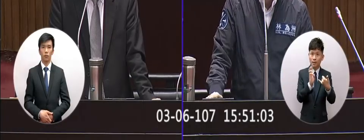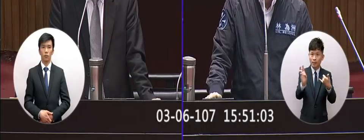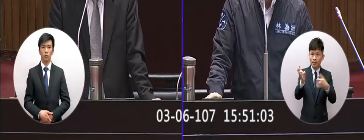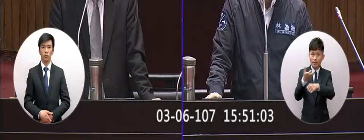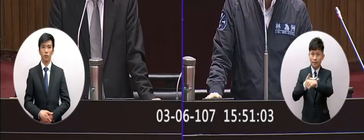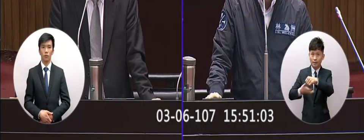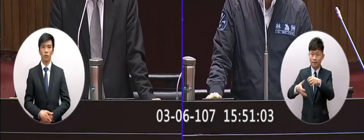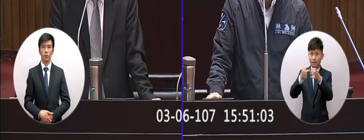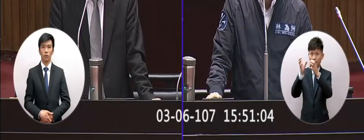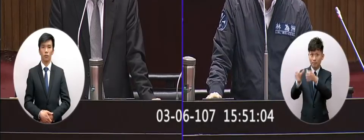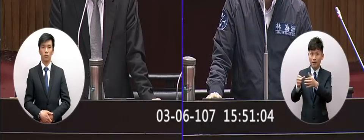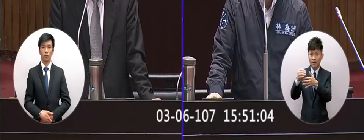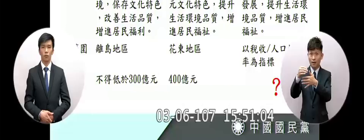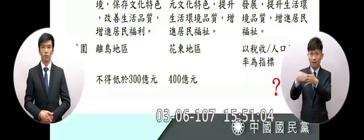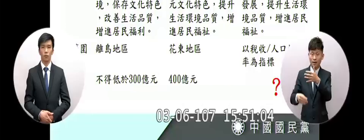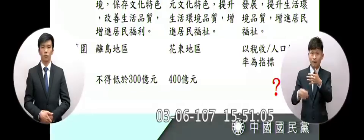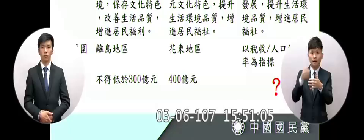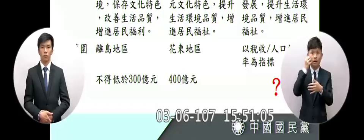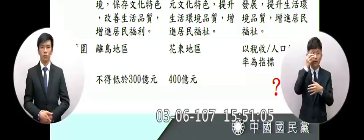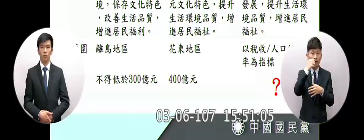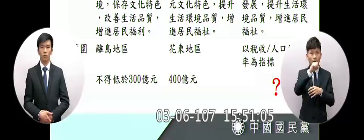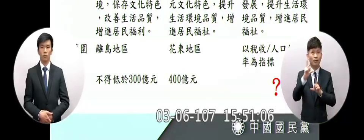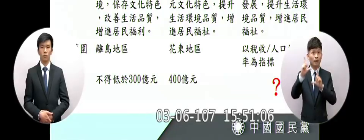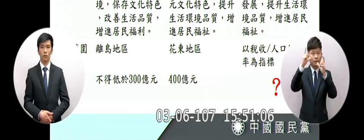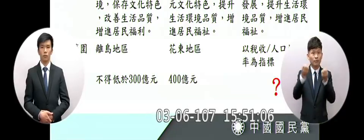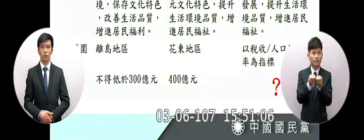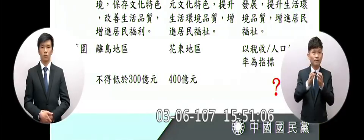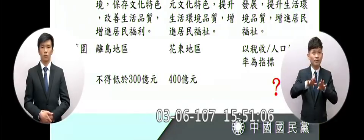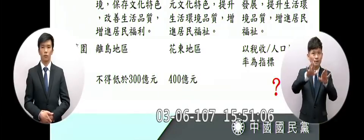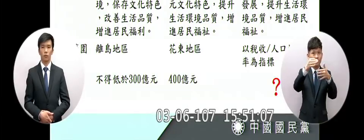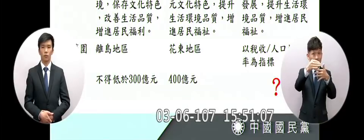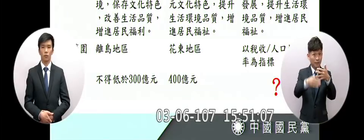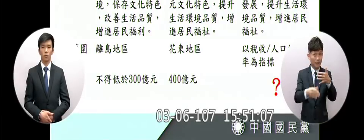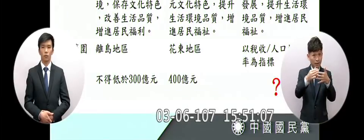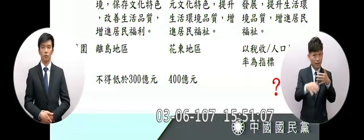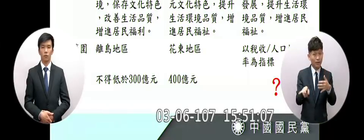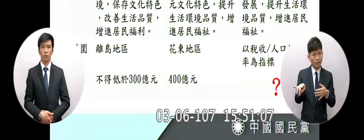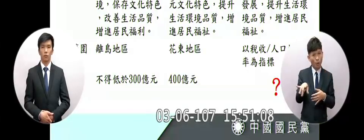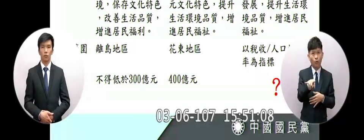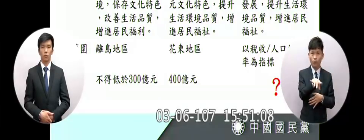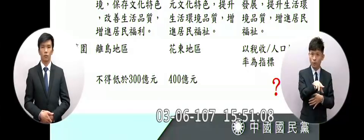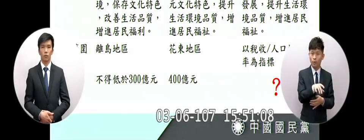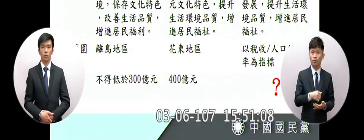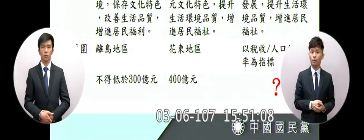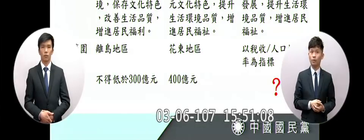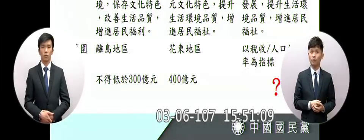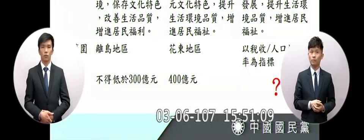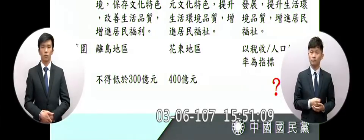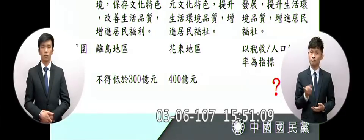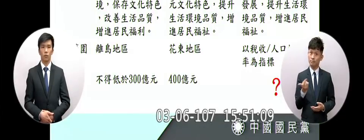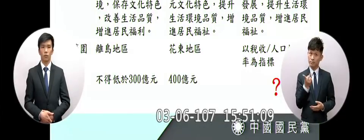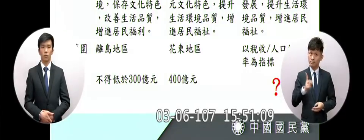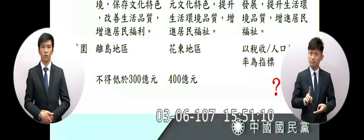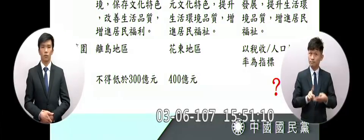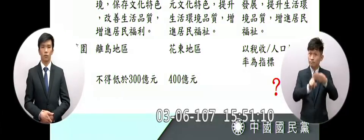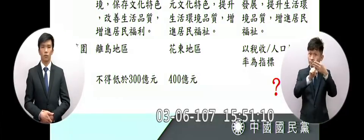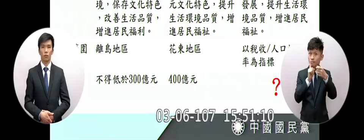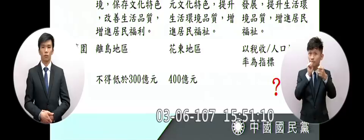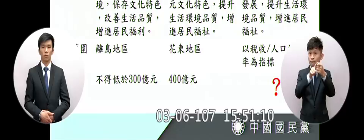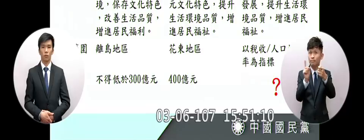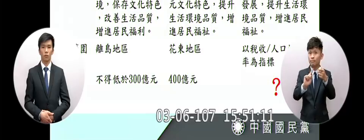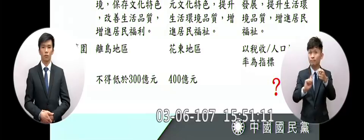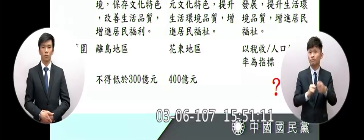条例，有花东地区发展条例。啊、哦，这个主要就是说啊、